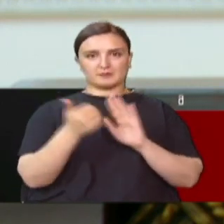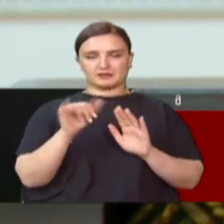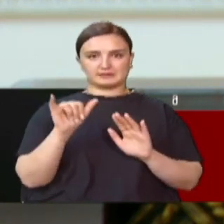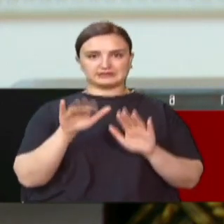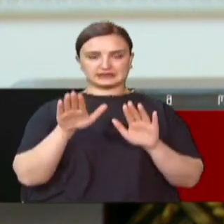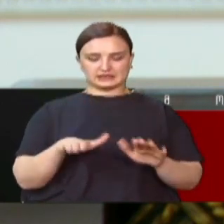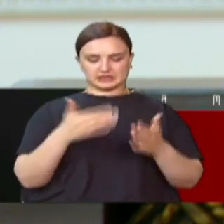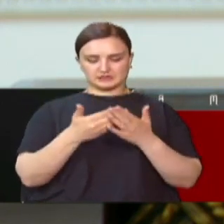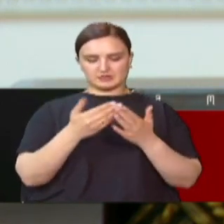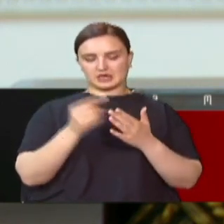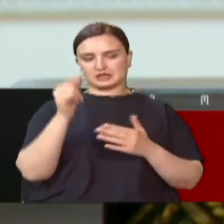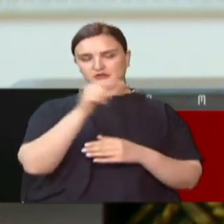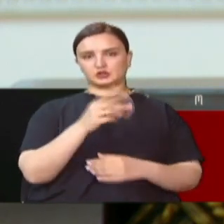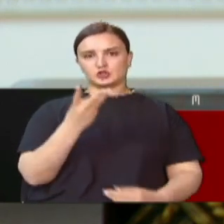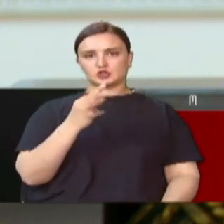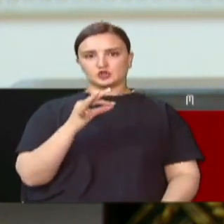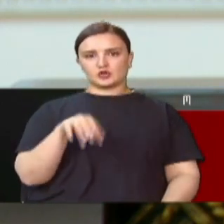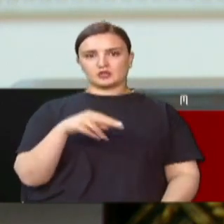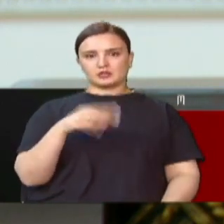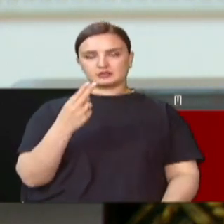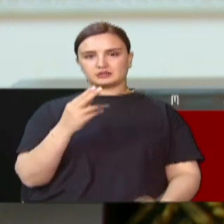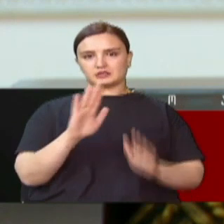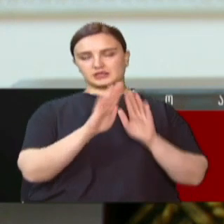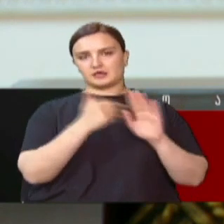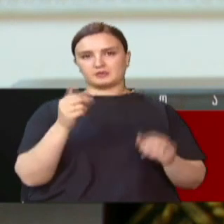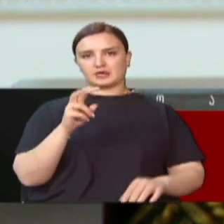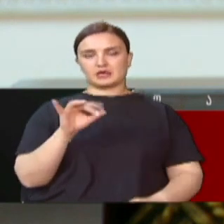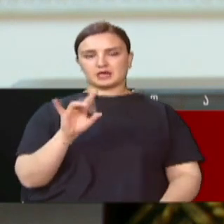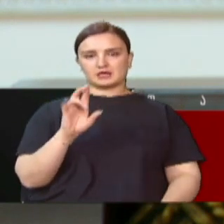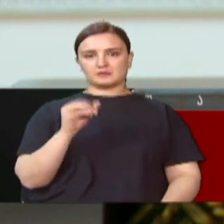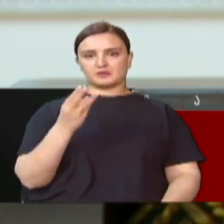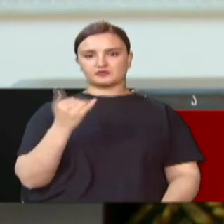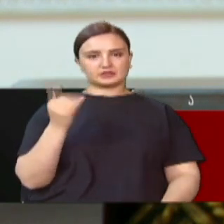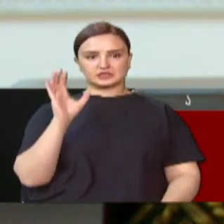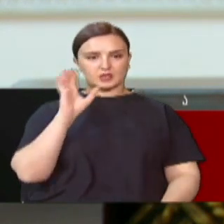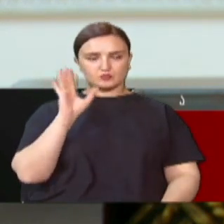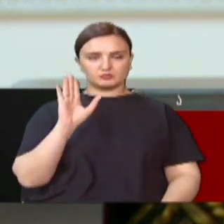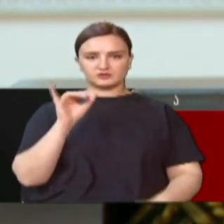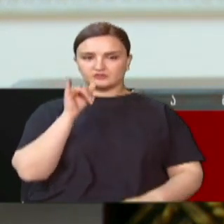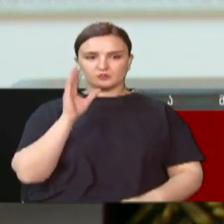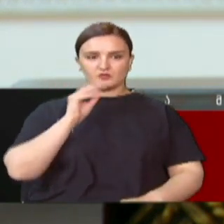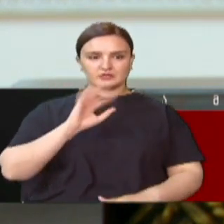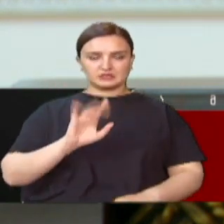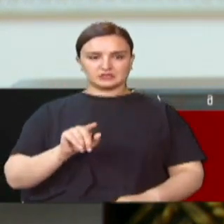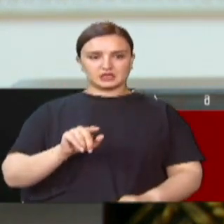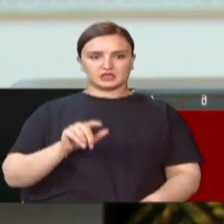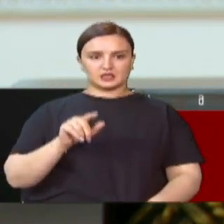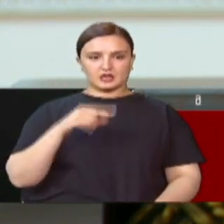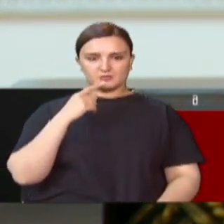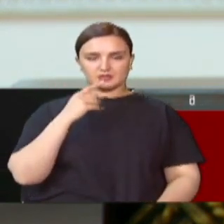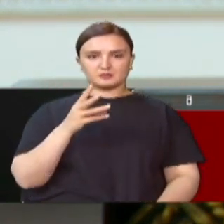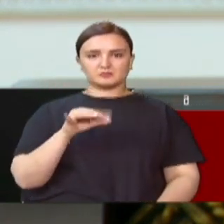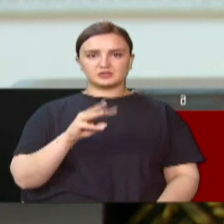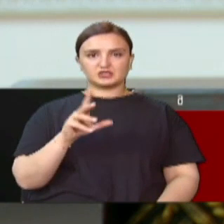მაგალითად, შოლცმა დაიბარა ღარიბაშვილი. ეხლა დღეს მე არ მომისმენია, უბრალოდ ვერ მოვიცალი ამისთვის, საუბრობთ იტყვენ, რომ